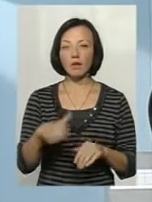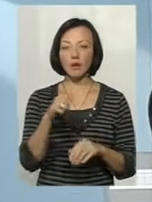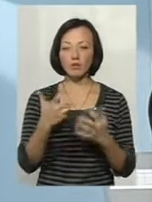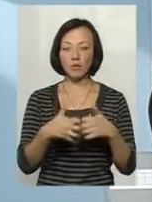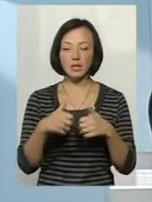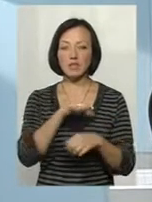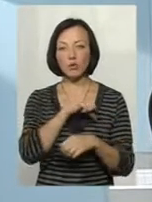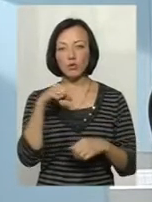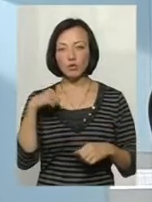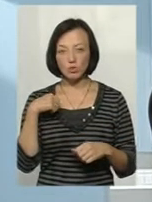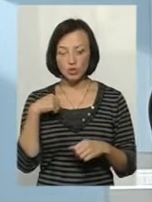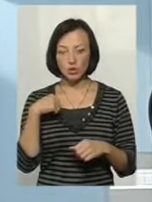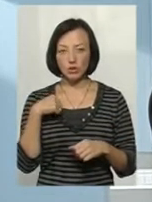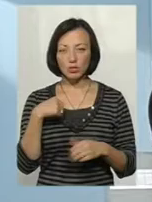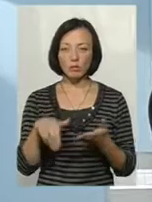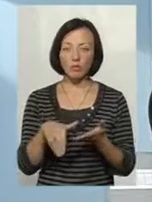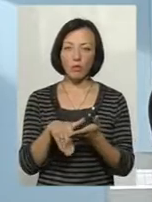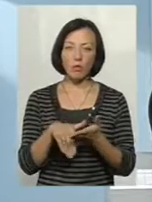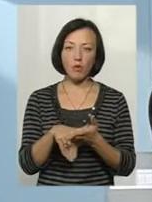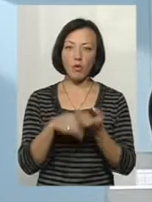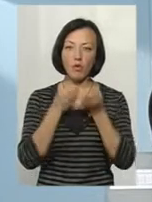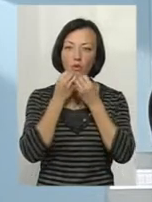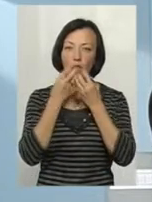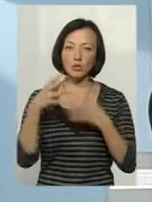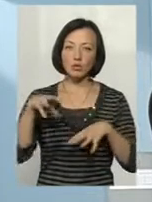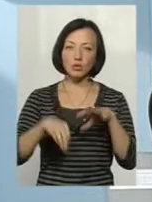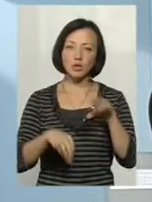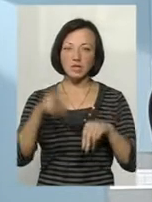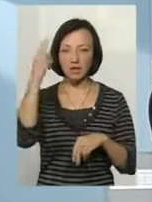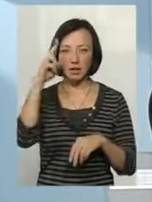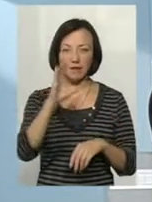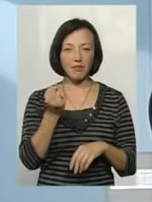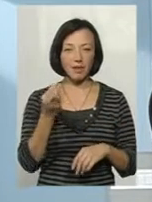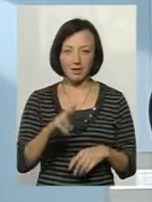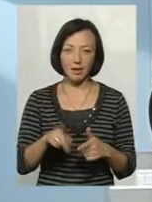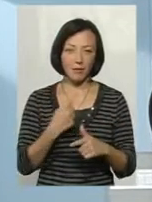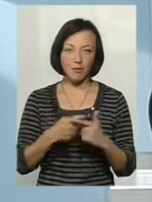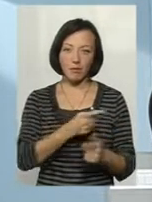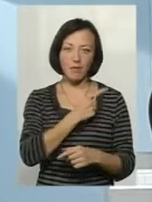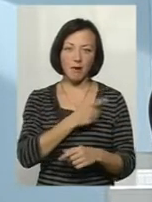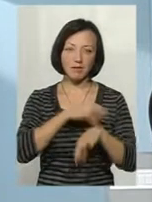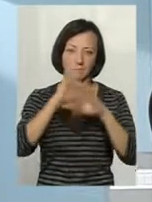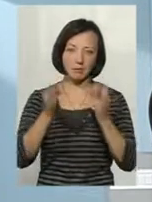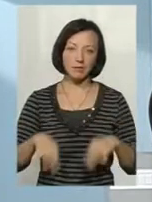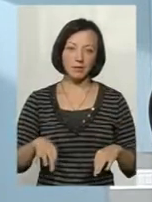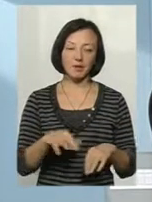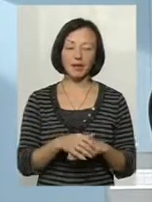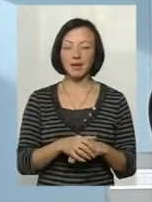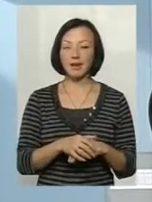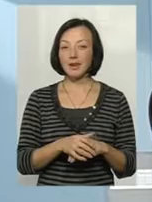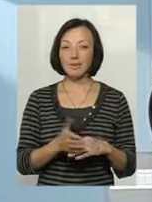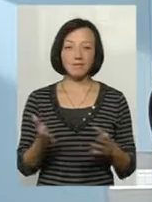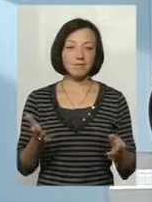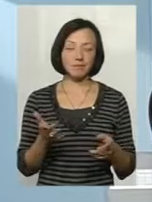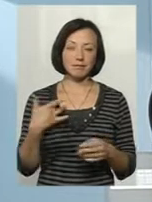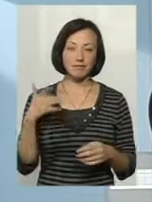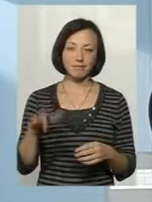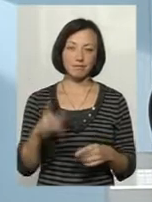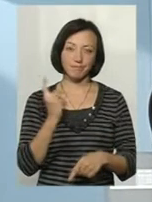обладнання, самотужки, з допомогою хорошого сусіда дяді Васі або майстра на всі руки дяді Пєті,